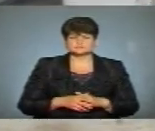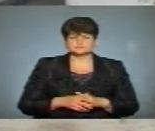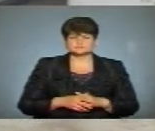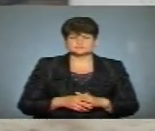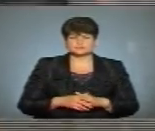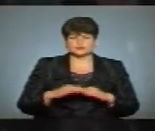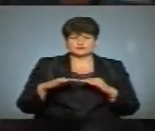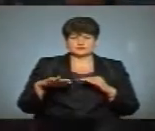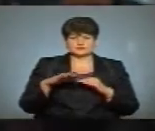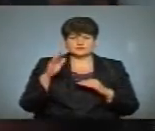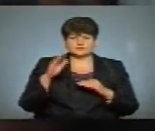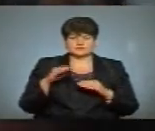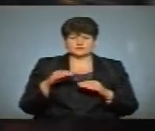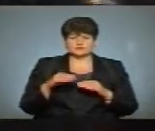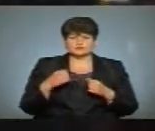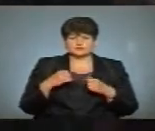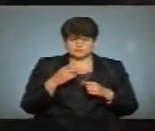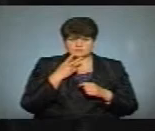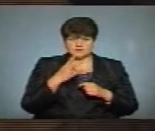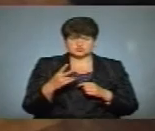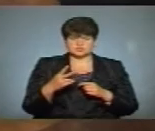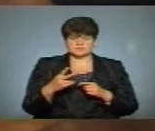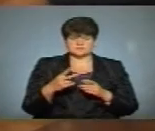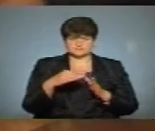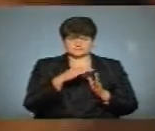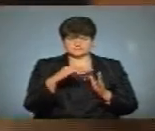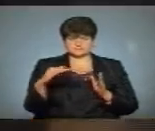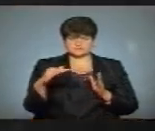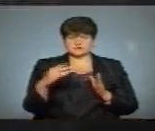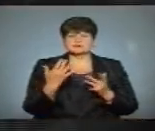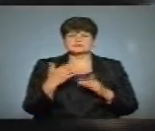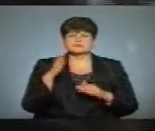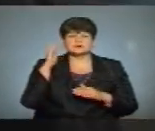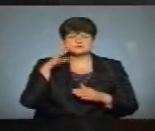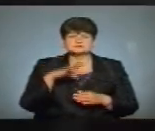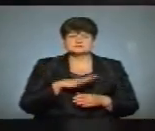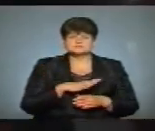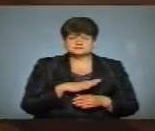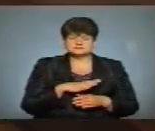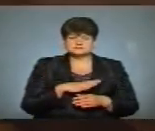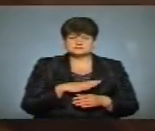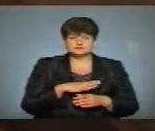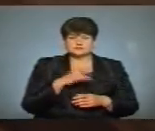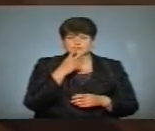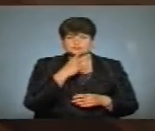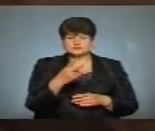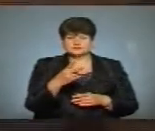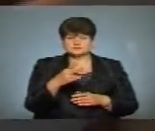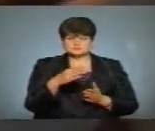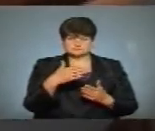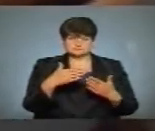Уровень води в кухні. Тут морозильна камера, то от маєте, є уровень води, який був. Подивіться тут по